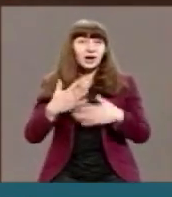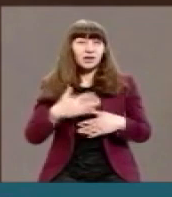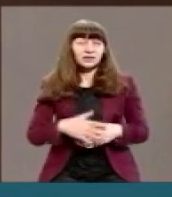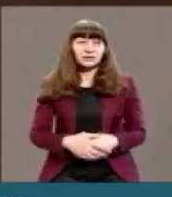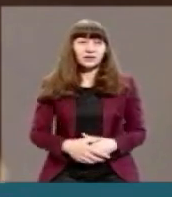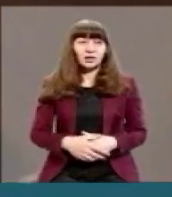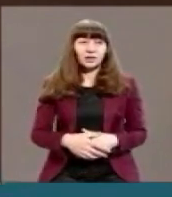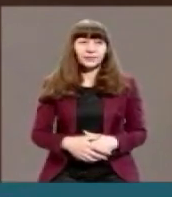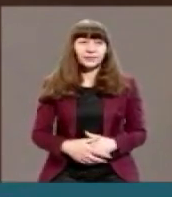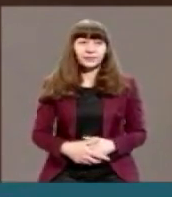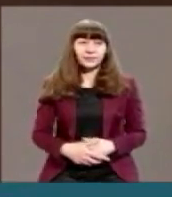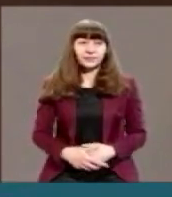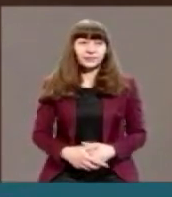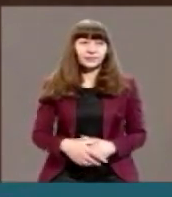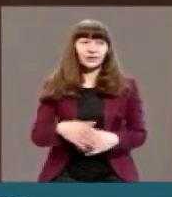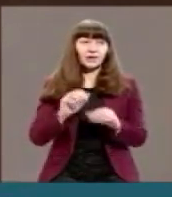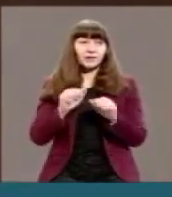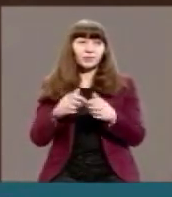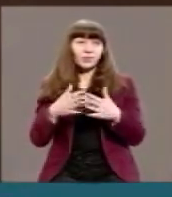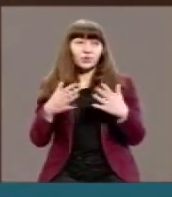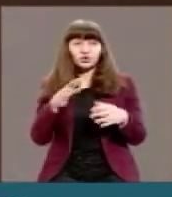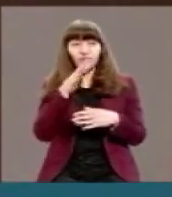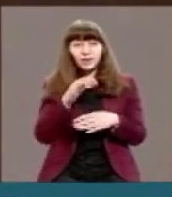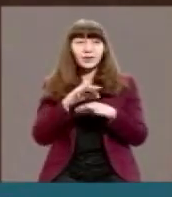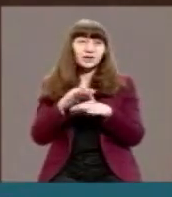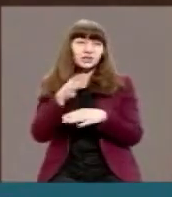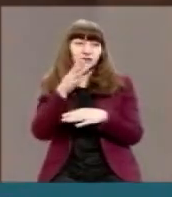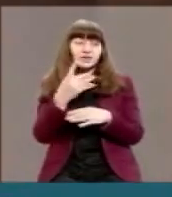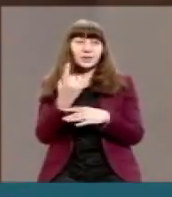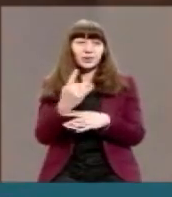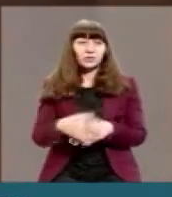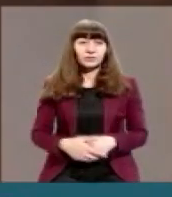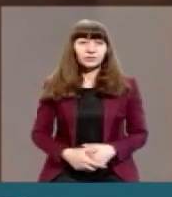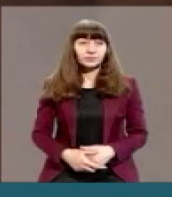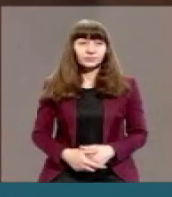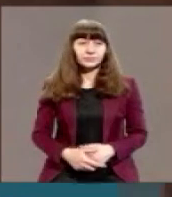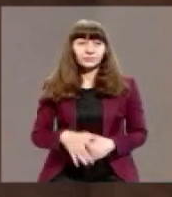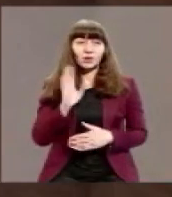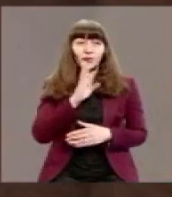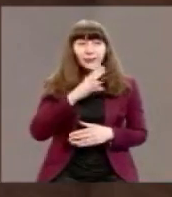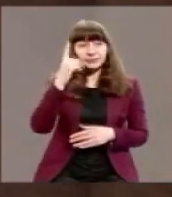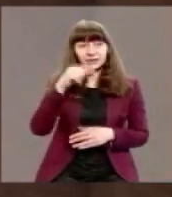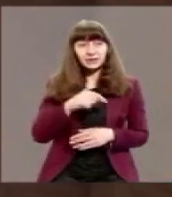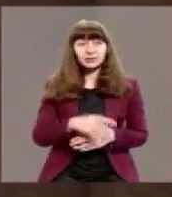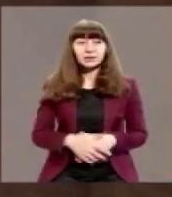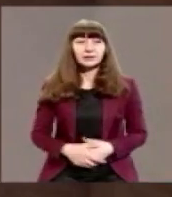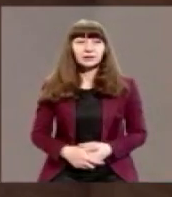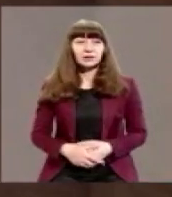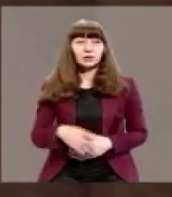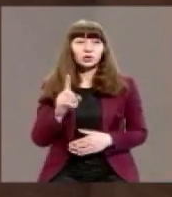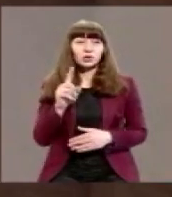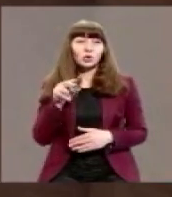хорошая финансовая поддержка, но и возможность как можно больше времени провести со своим чадом. Чтобы мамочки знали будущее,